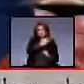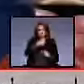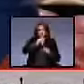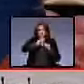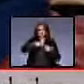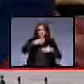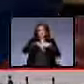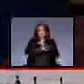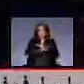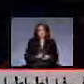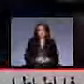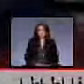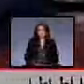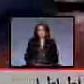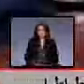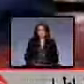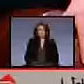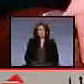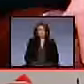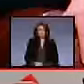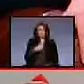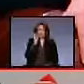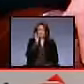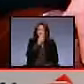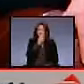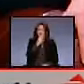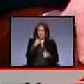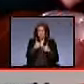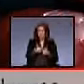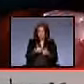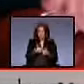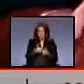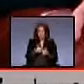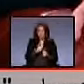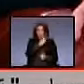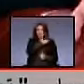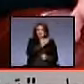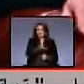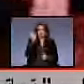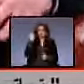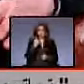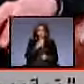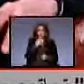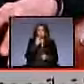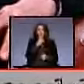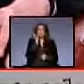عليه. فيلم كان جميل، فيلم جميل جدا. وانا دايما بحب يعني انا واحمد